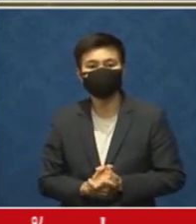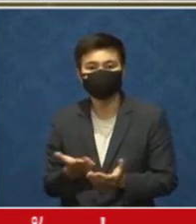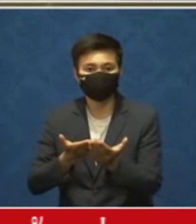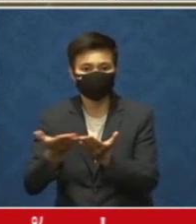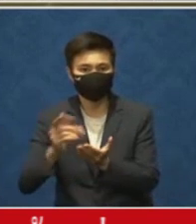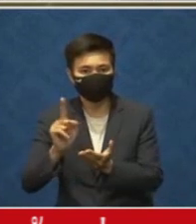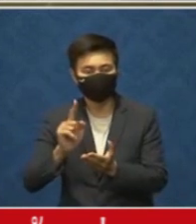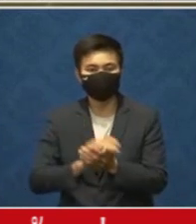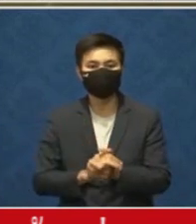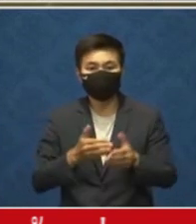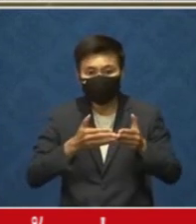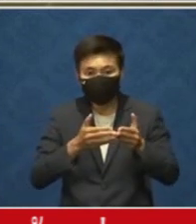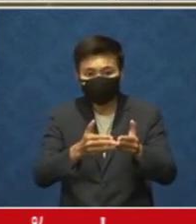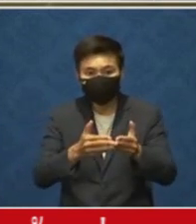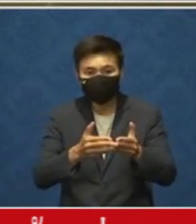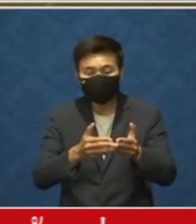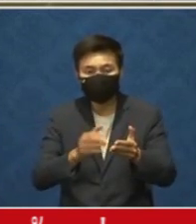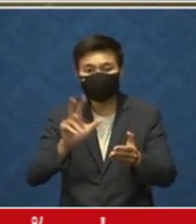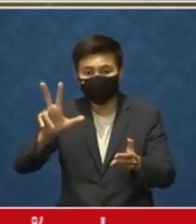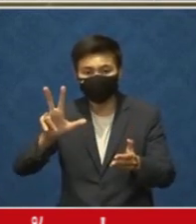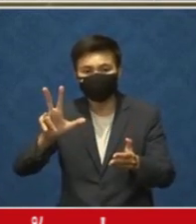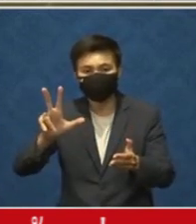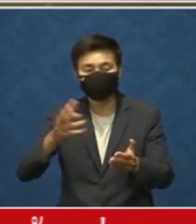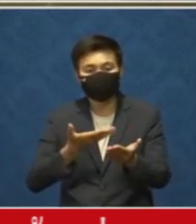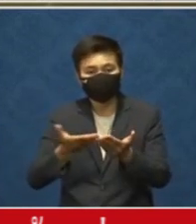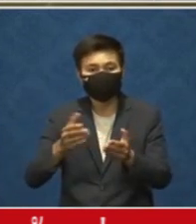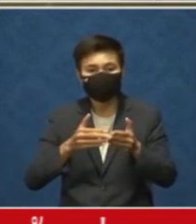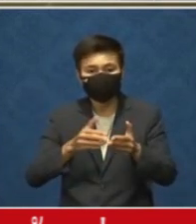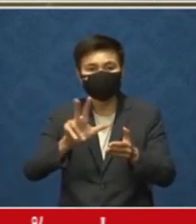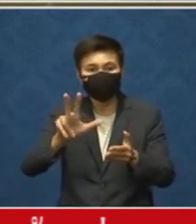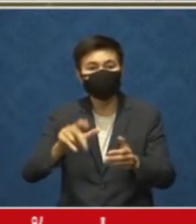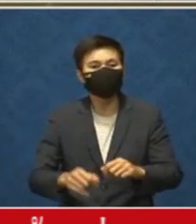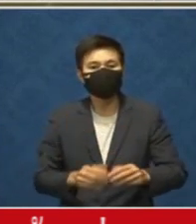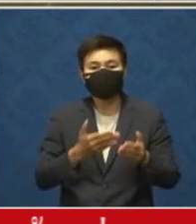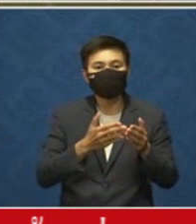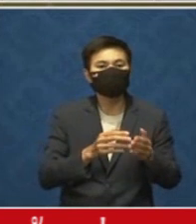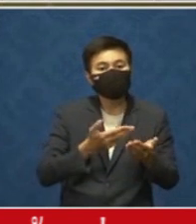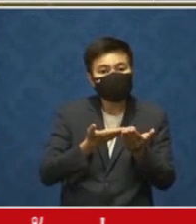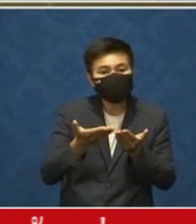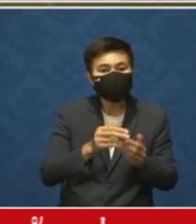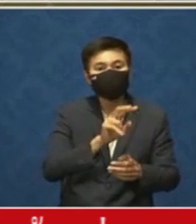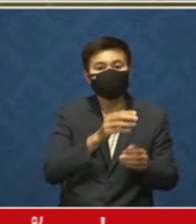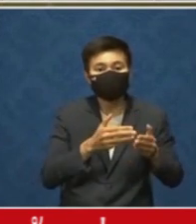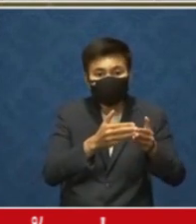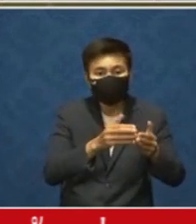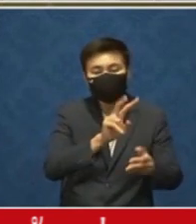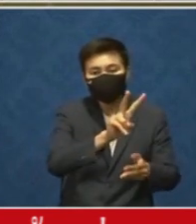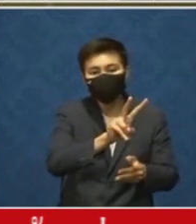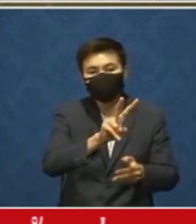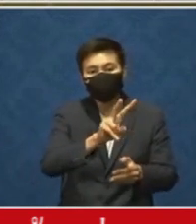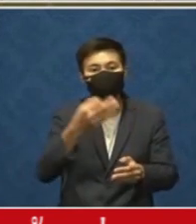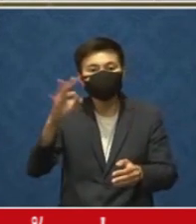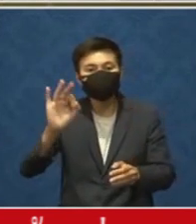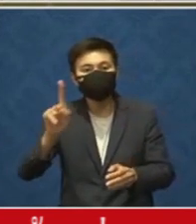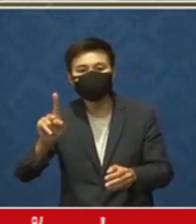อแบบ3ลำครับไม่ได้ซื้อ2แถม1เหมือนที่ท่าน